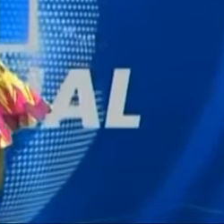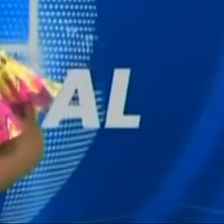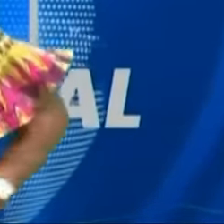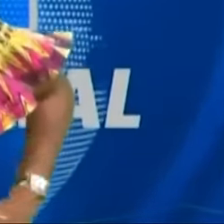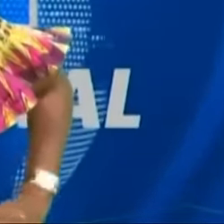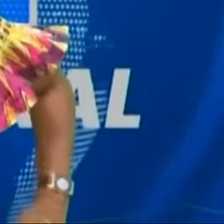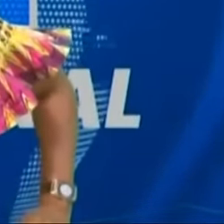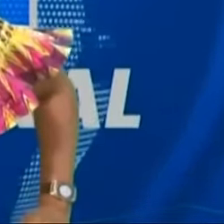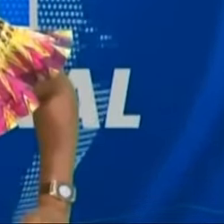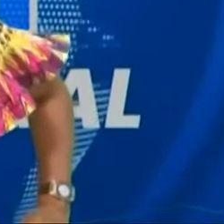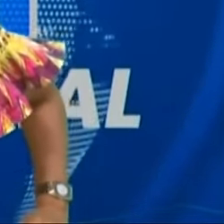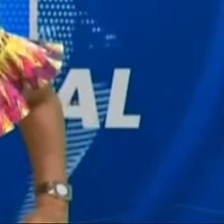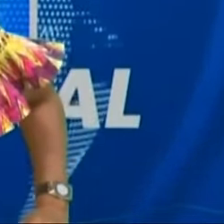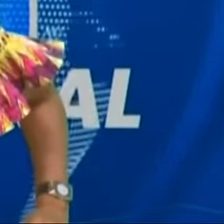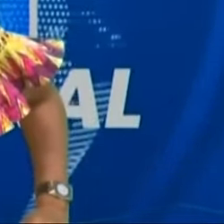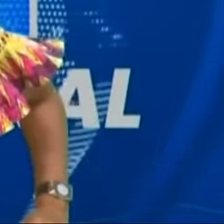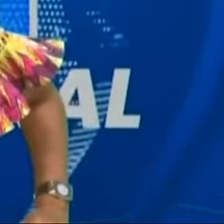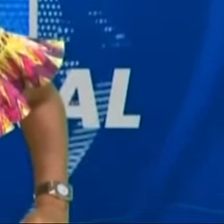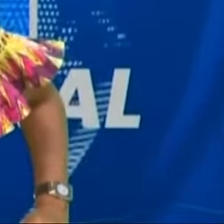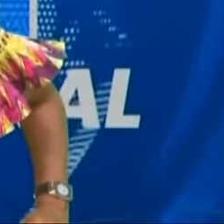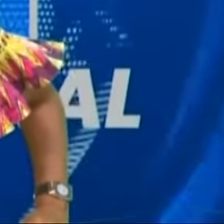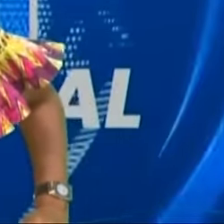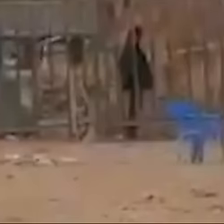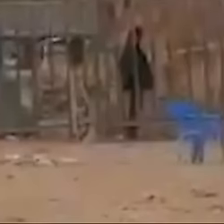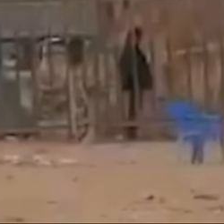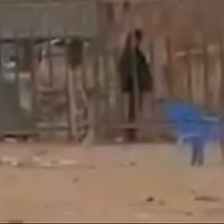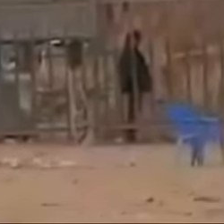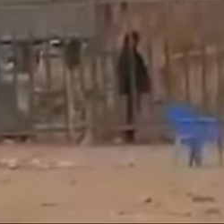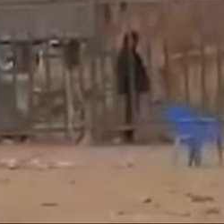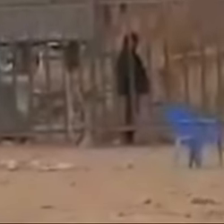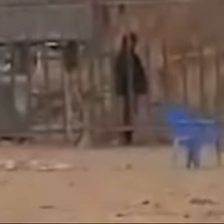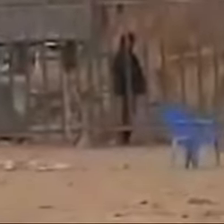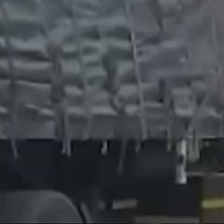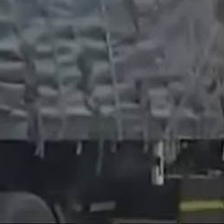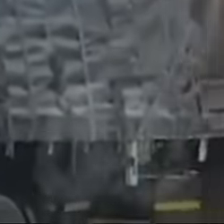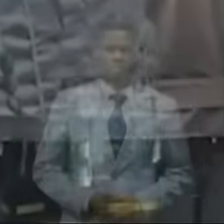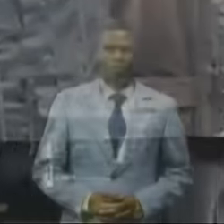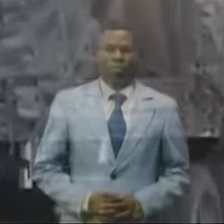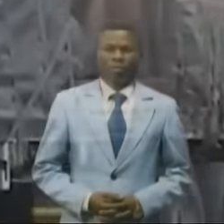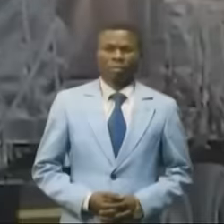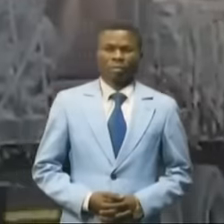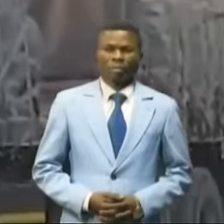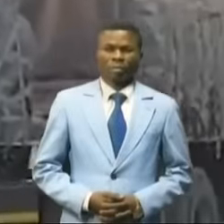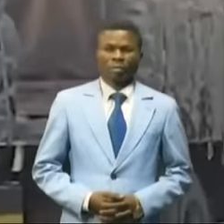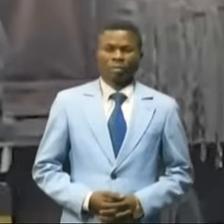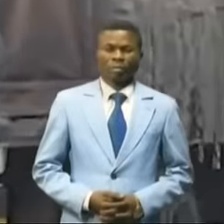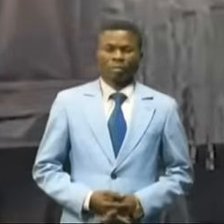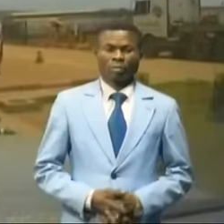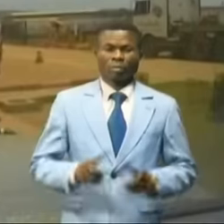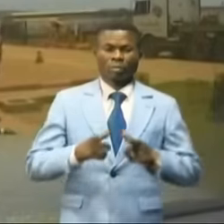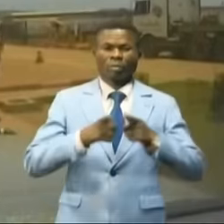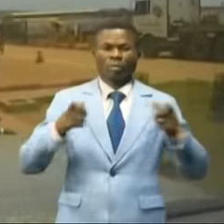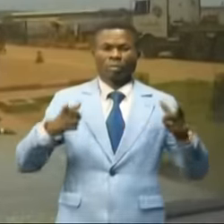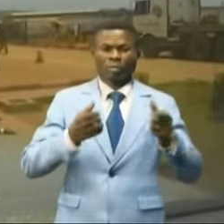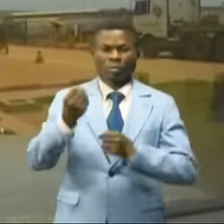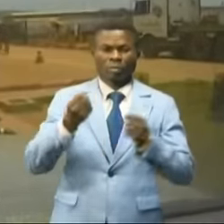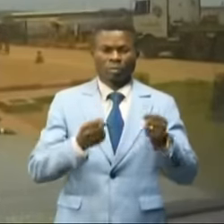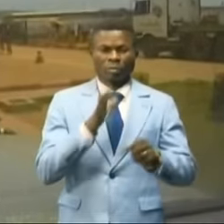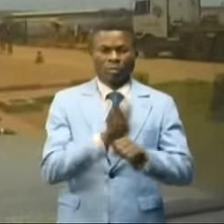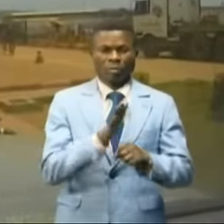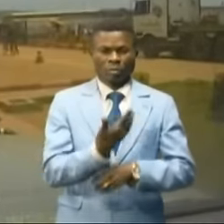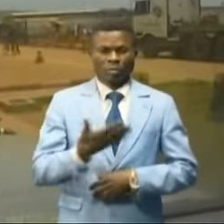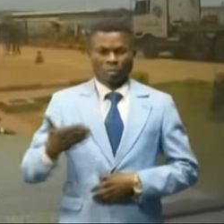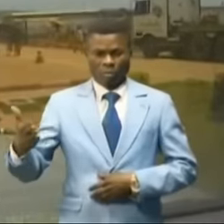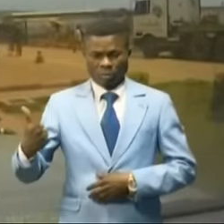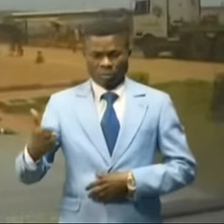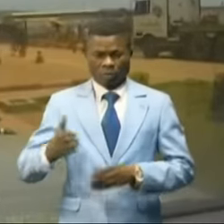de l'industrie. Les détails avec Eric Kabamba. Des gros véhicules avec des marchandises libres de passer de